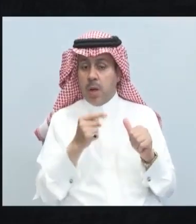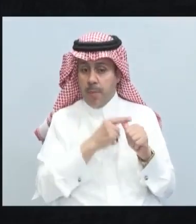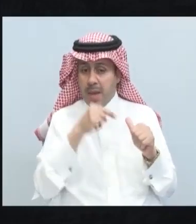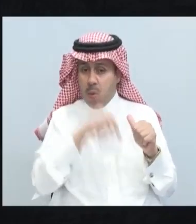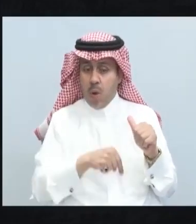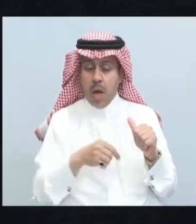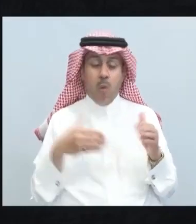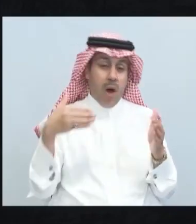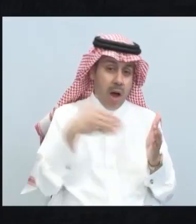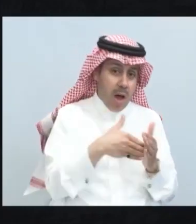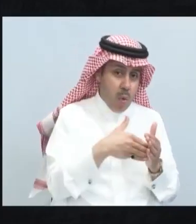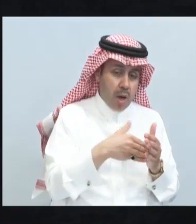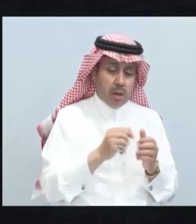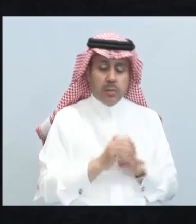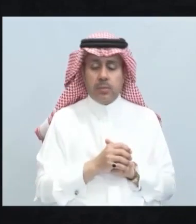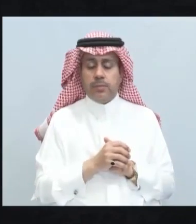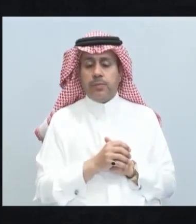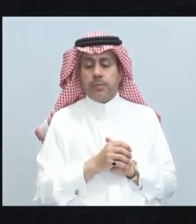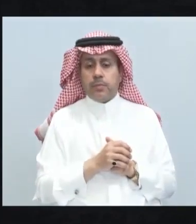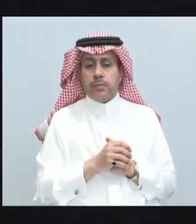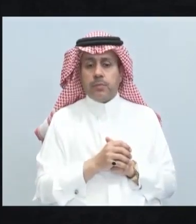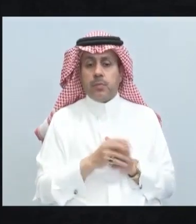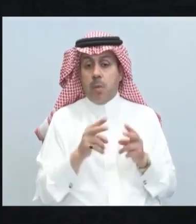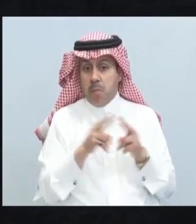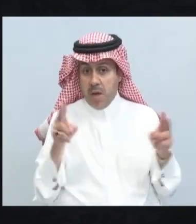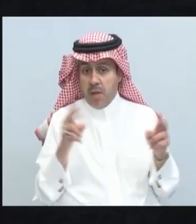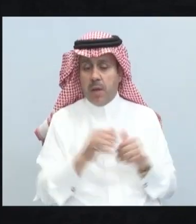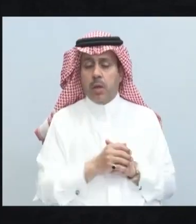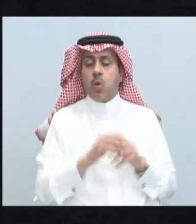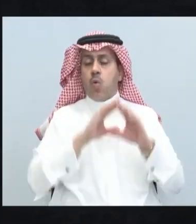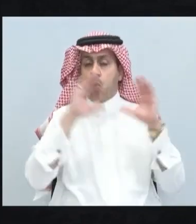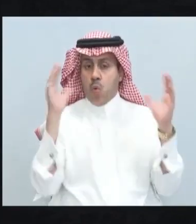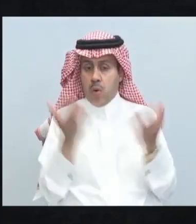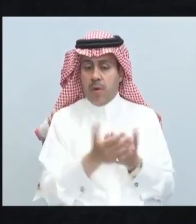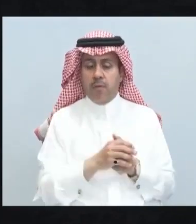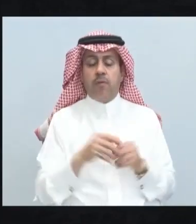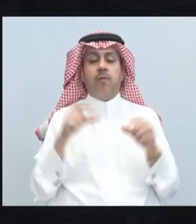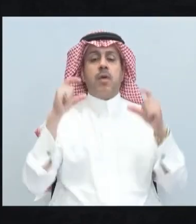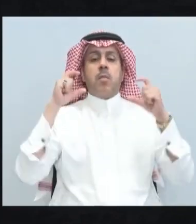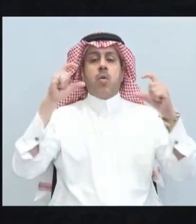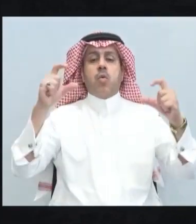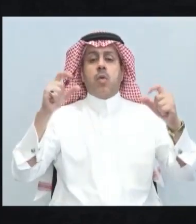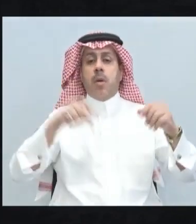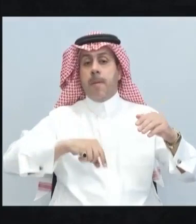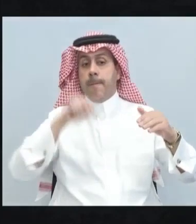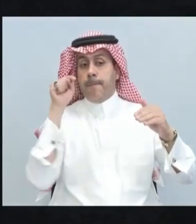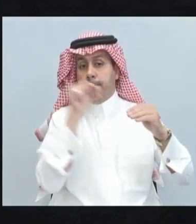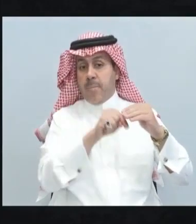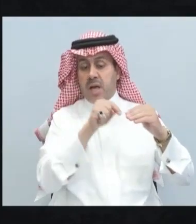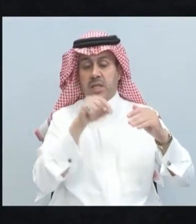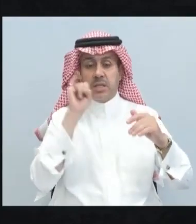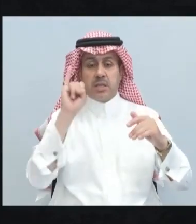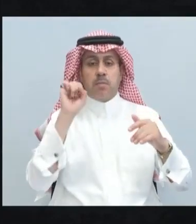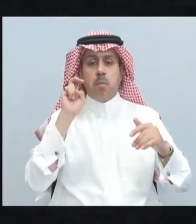نفسها بين اولها وخاتمتها بينا ذلك كله في موضوع مقاصد الور